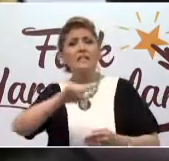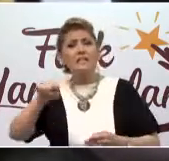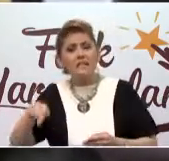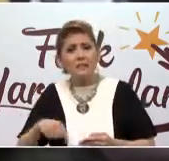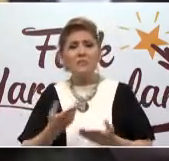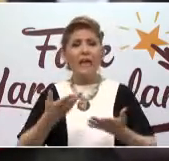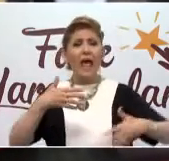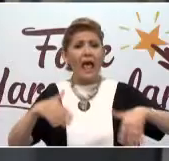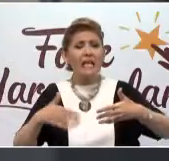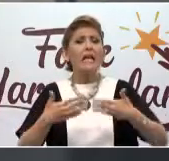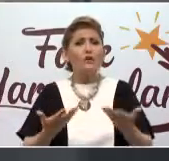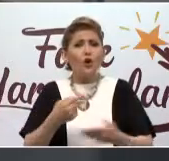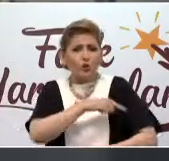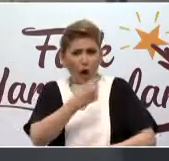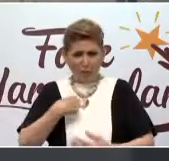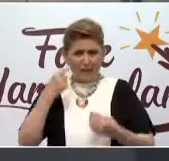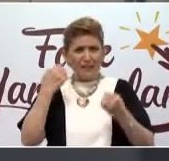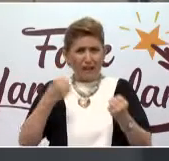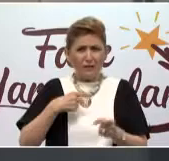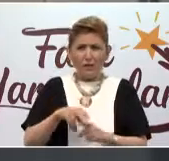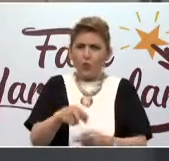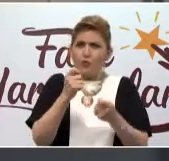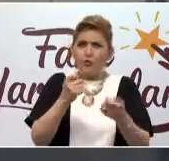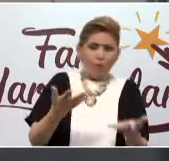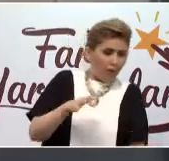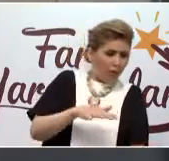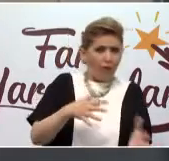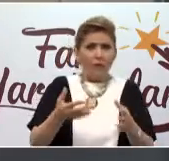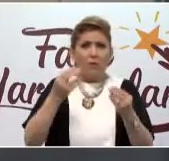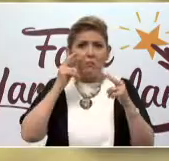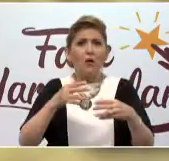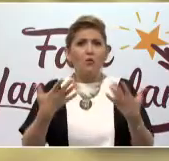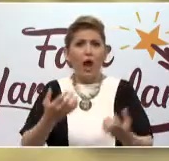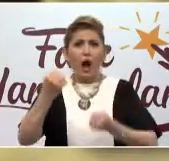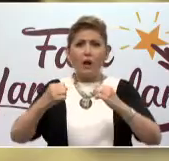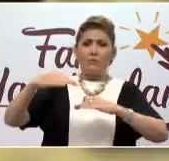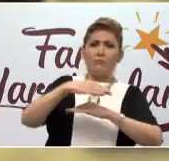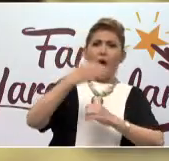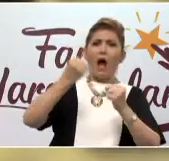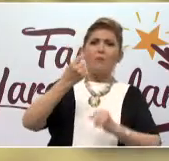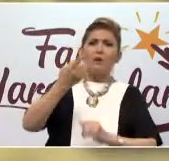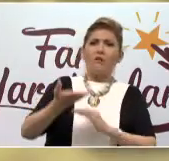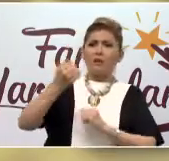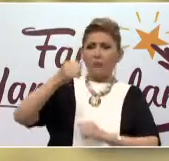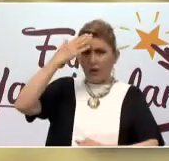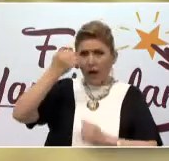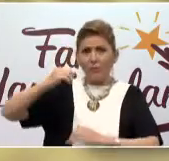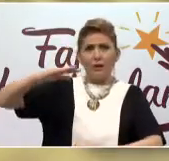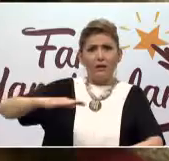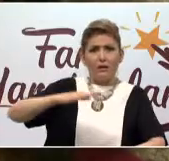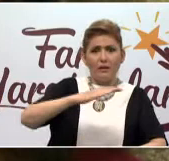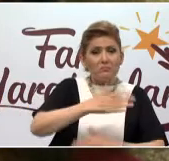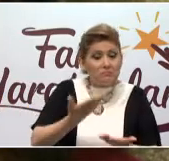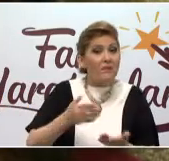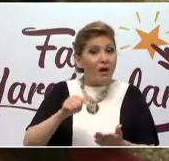hani engelli değil normal insanı iplediği yok, baktığı yok. Arabaların önde olduğu bir toplumuz ne yazık ki, daha öncelikli olduğu bir şeydi.